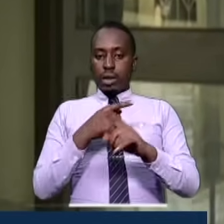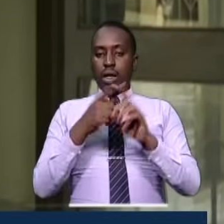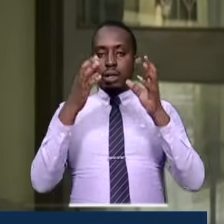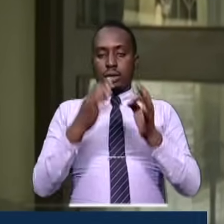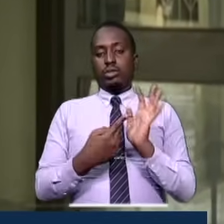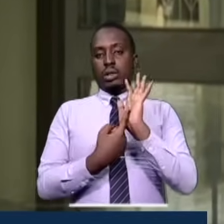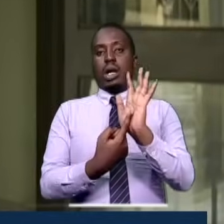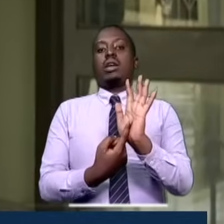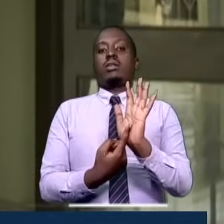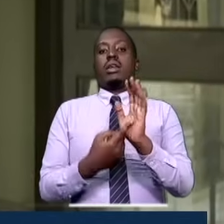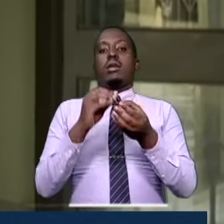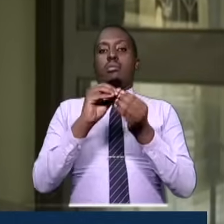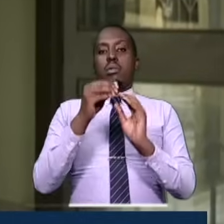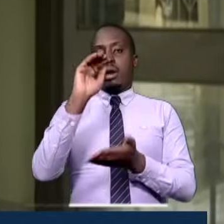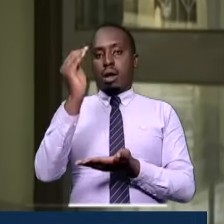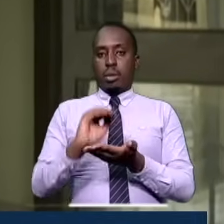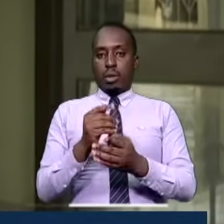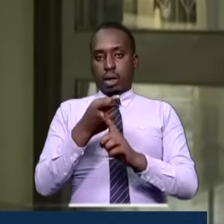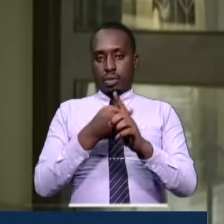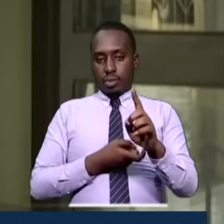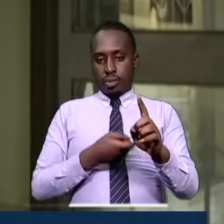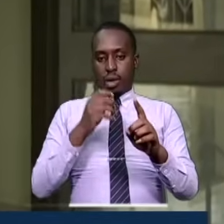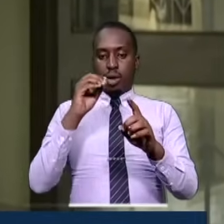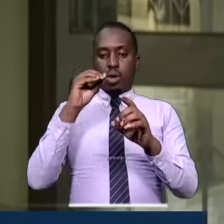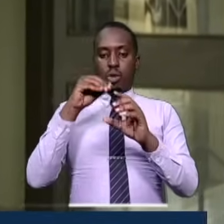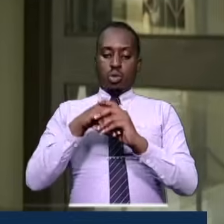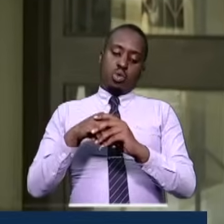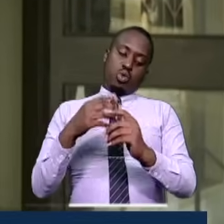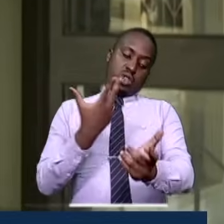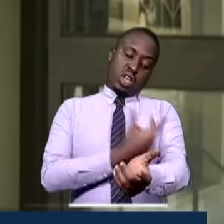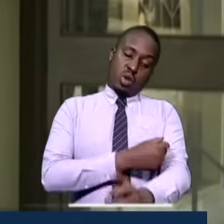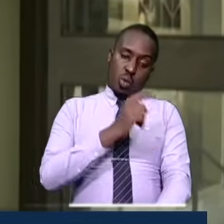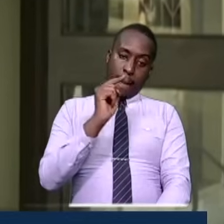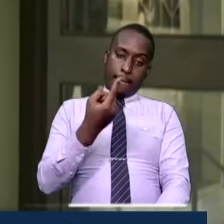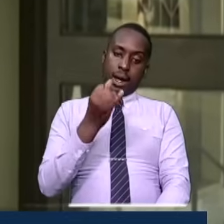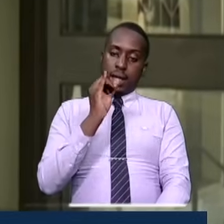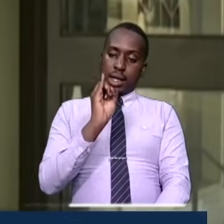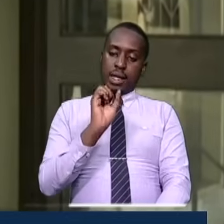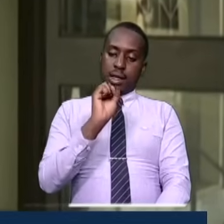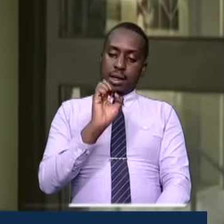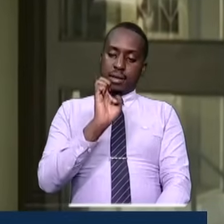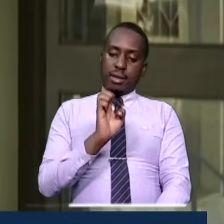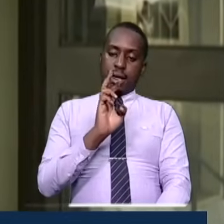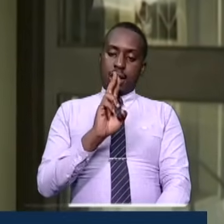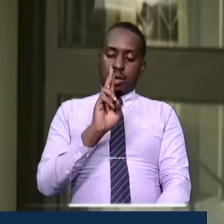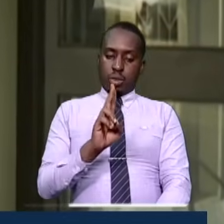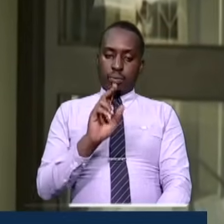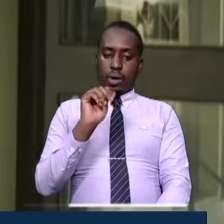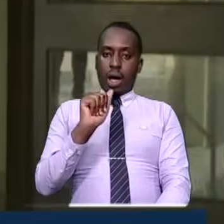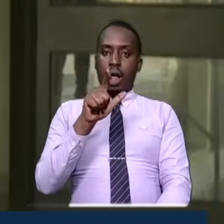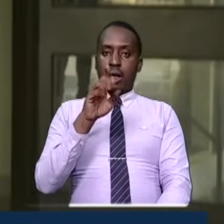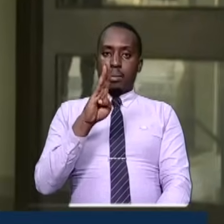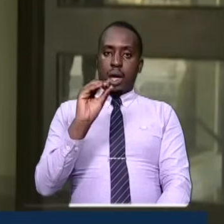nuko imibare igenda igabanuka iyo tuvuye ku rukingo rwa mbere rw'iseru na rubeole ndetse n'urwa